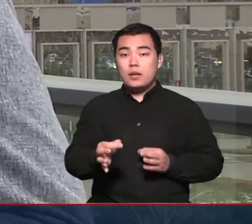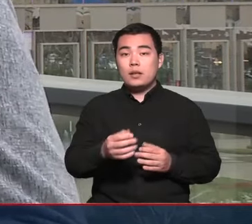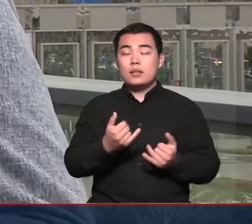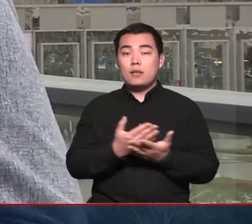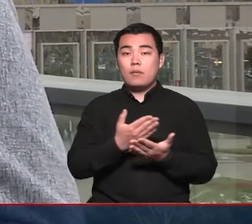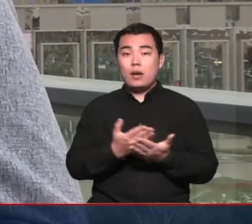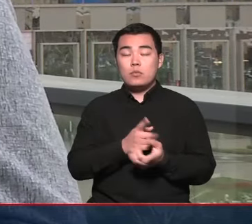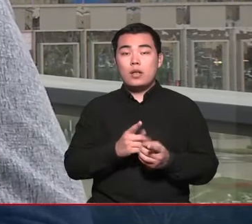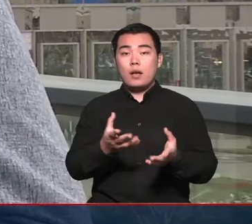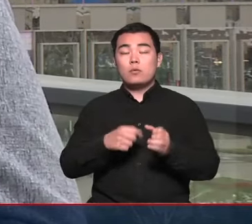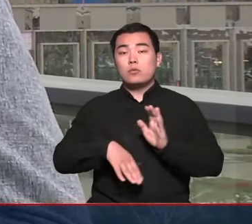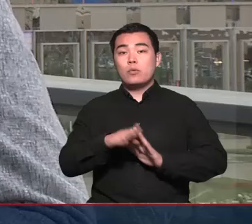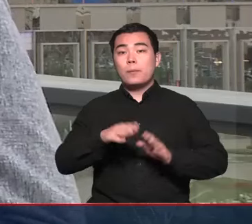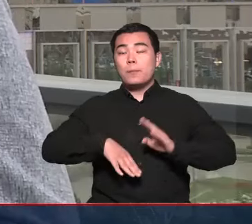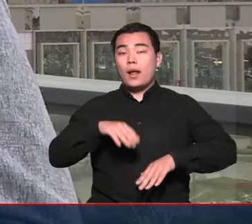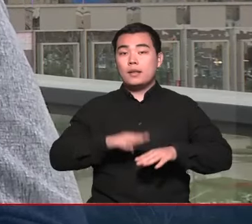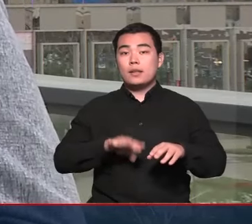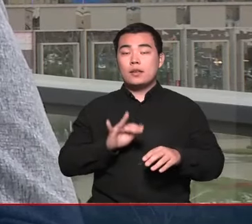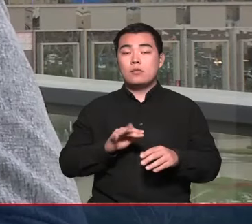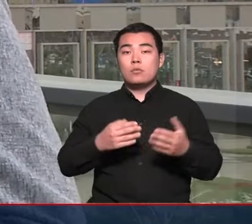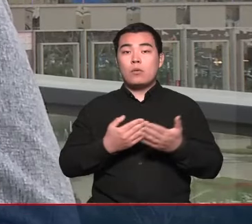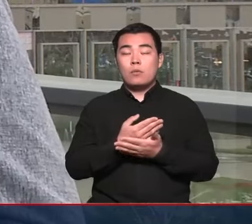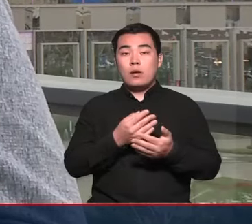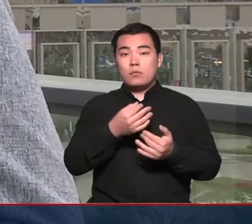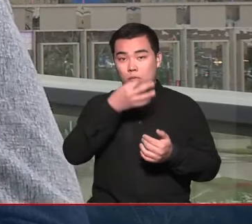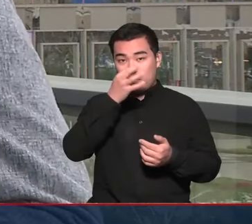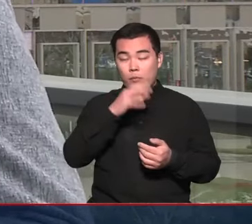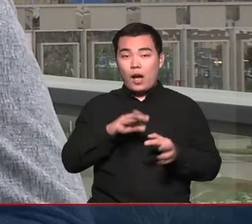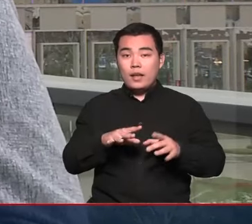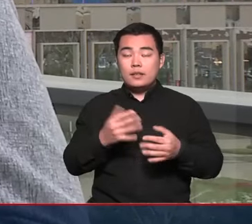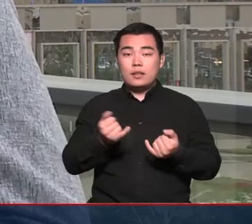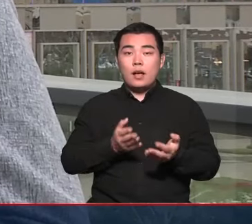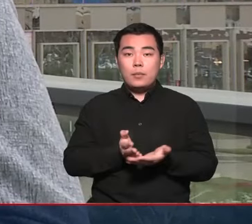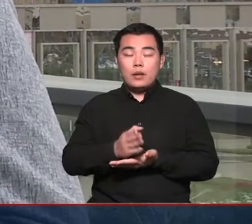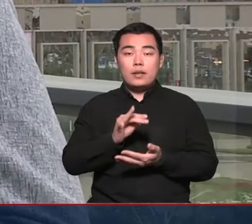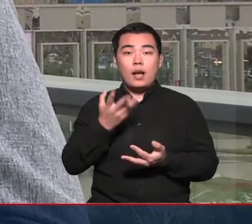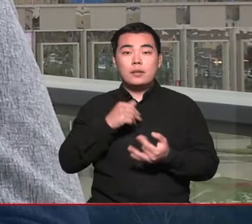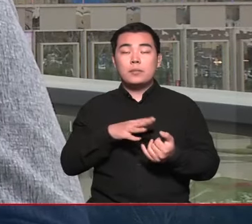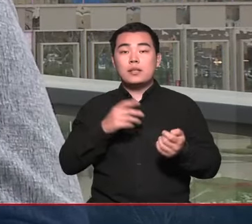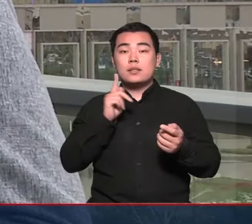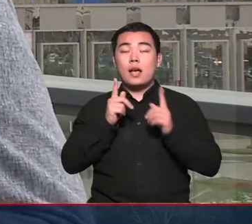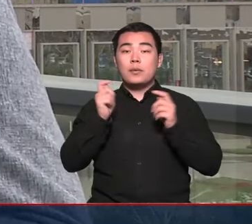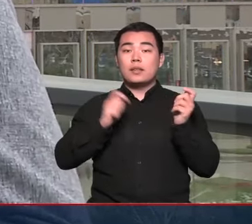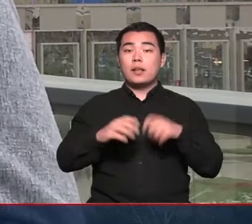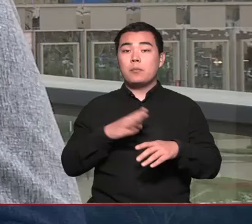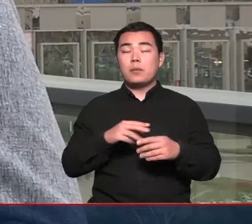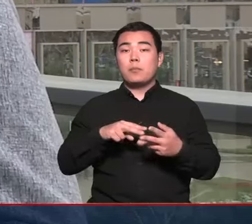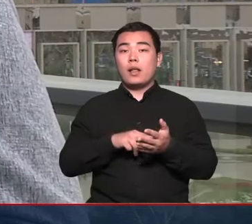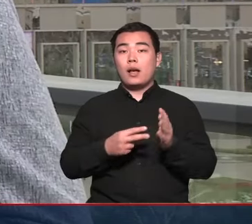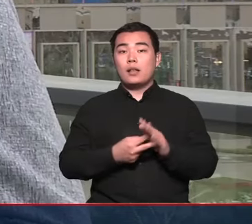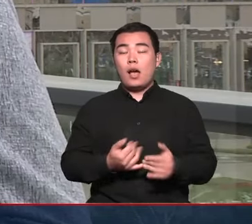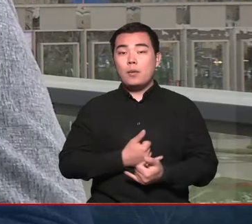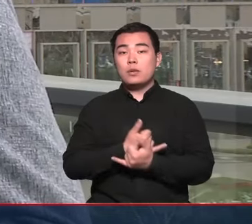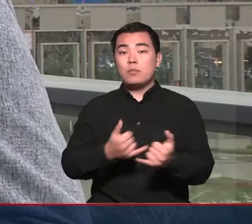информацией, применения лучших практик и передового опыта в IT-сфере. И принятый на саммите план взаимодействия по вопросам